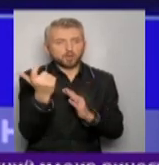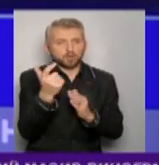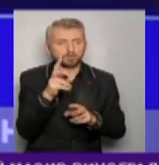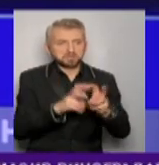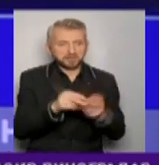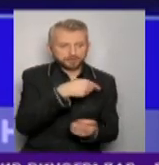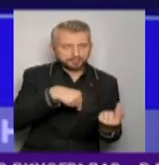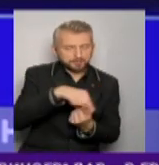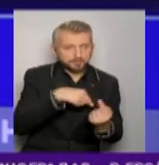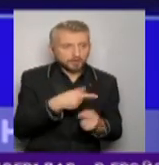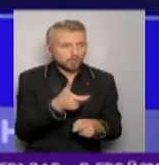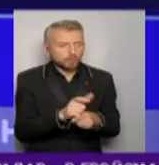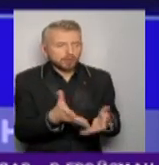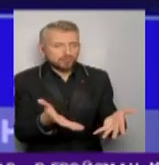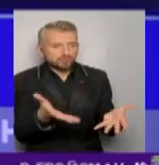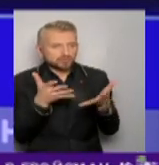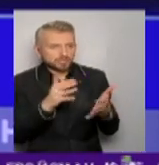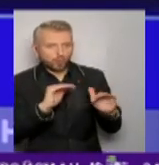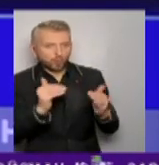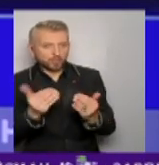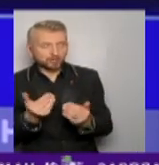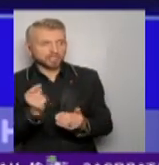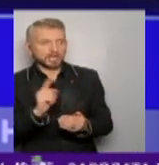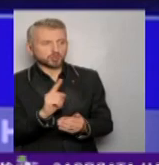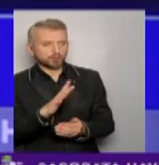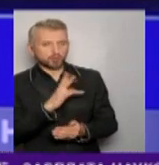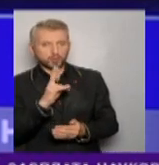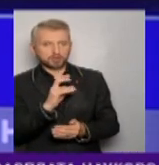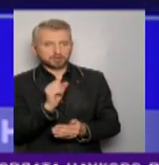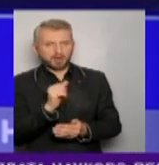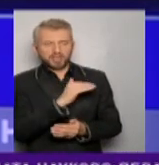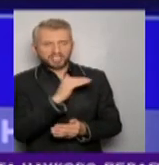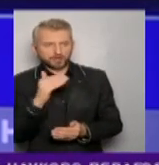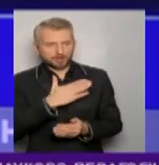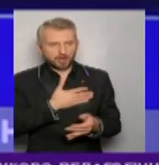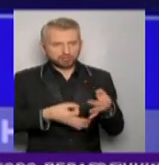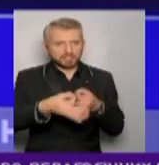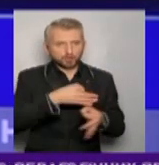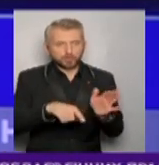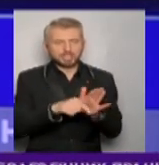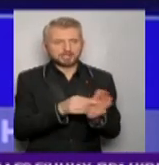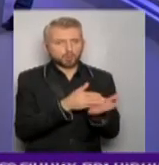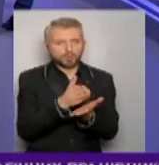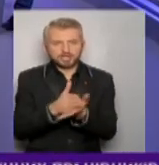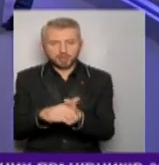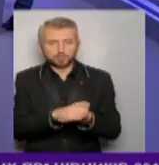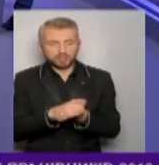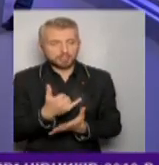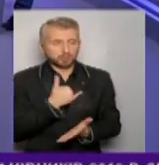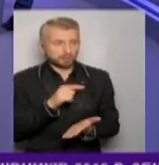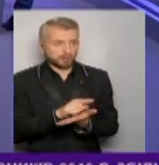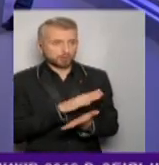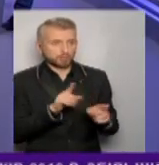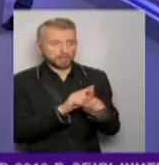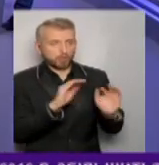дуже чіткі обмеження. От те, що пройшло на рівні наших дискусій із профільними асоціаціями, у нас повинні бути такі